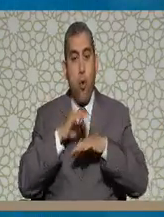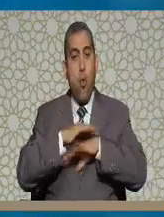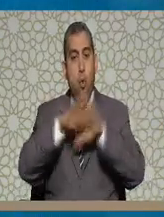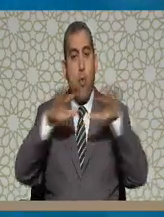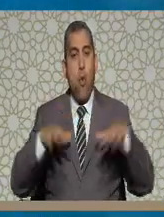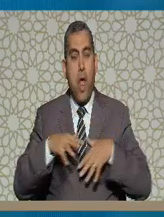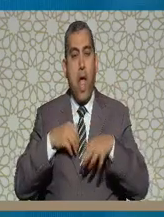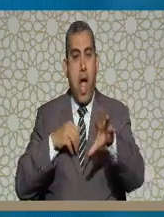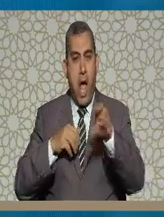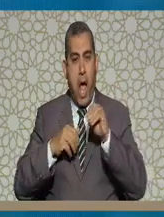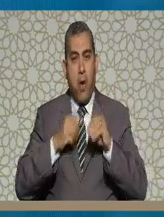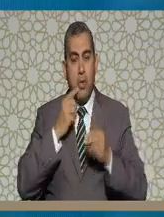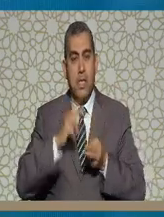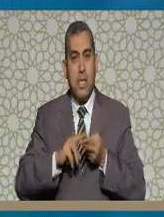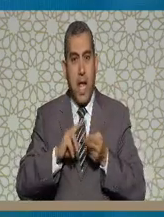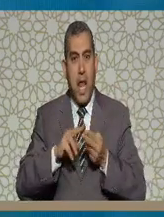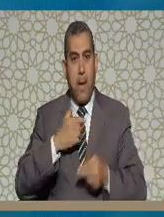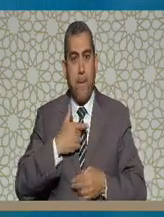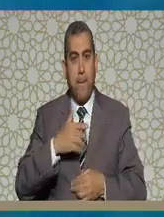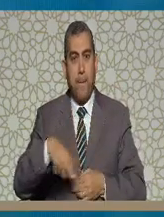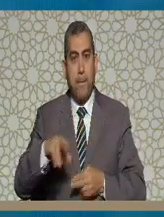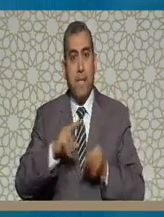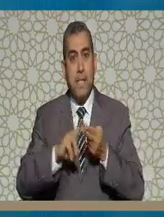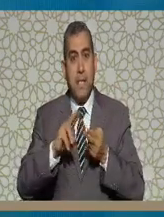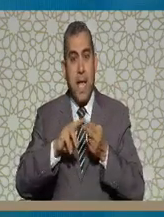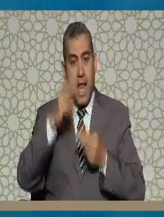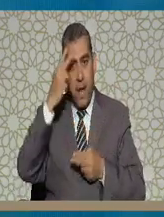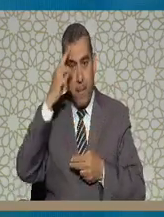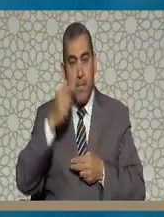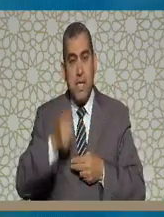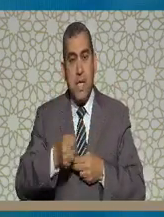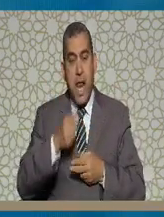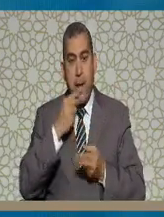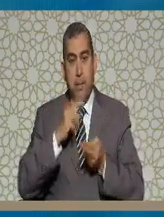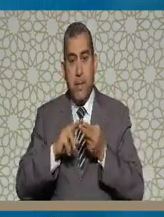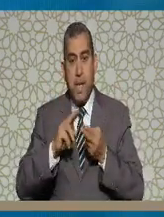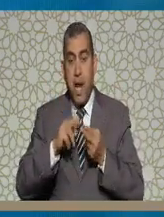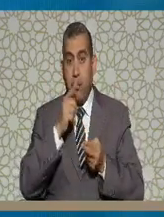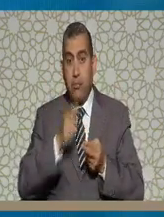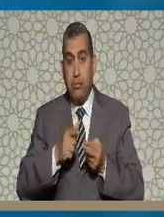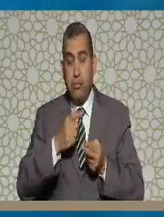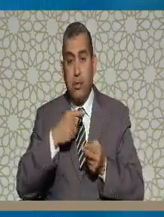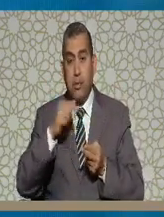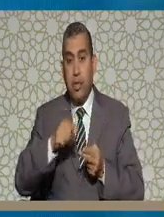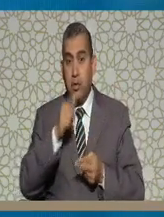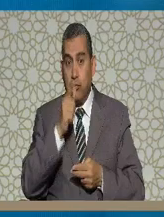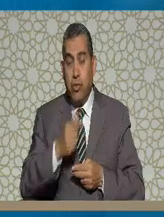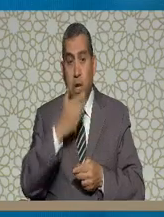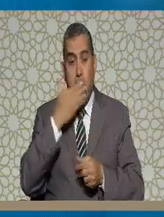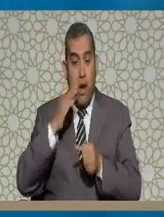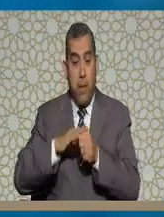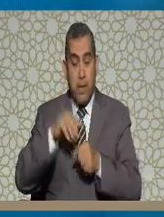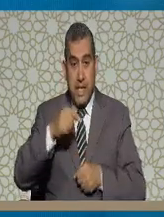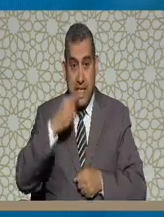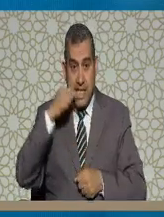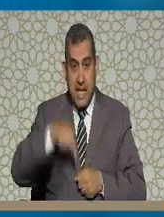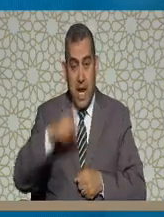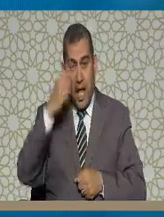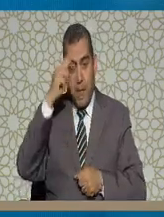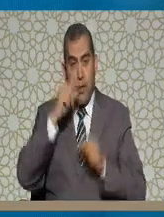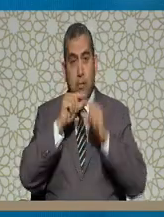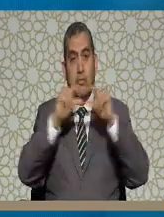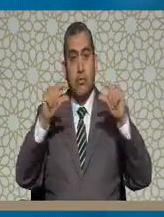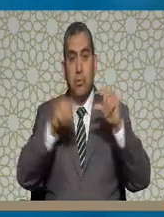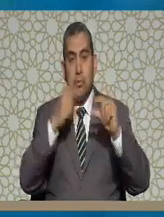نحس بالسلامه وعشان كده احنا قلنا ان رمضان السنه دي يكون بيتكلم عن